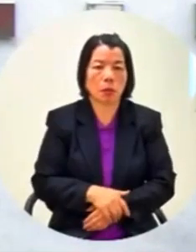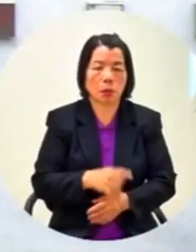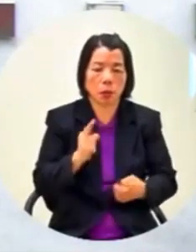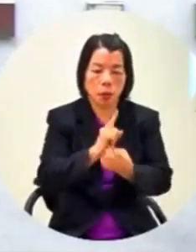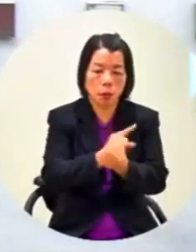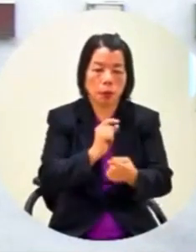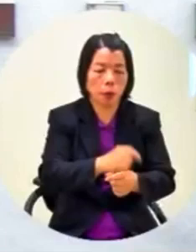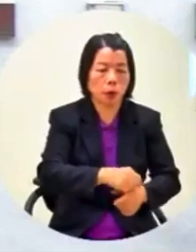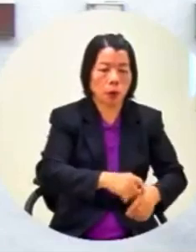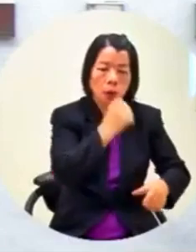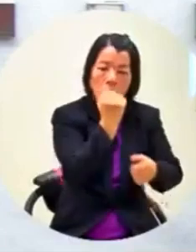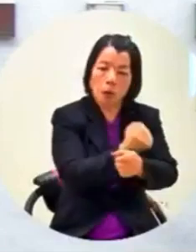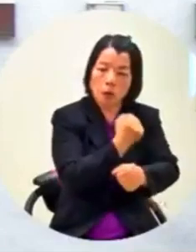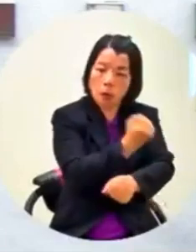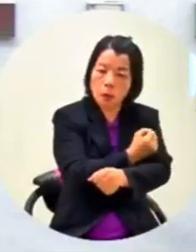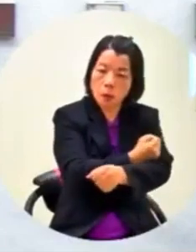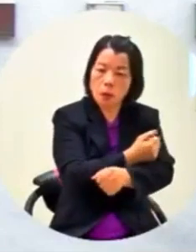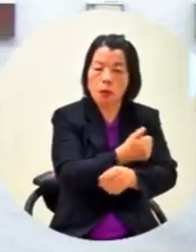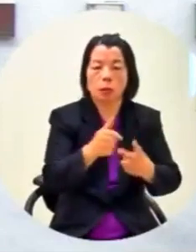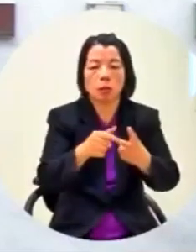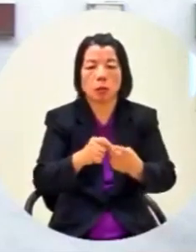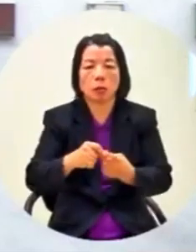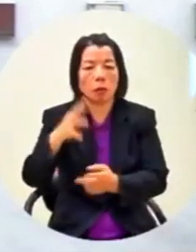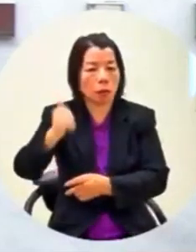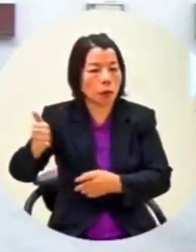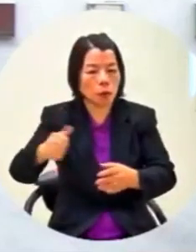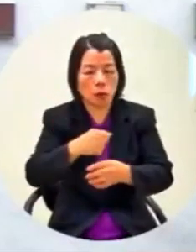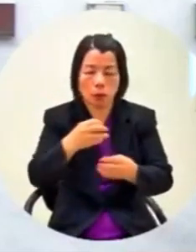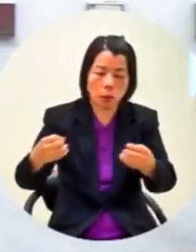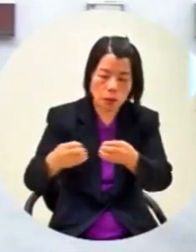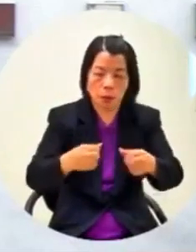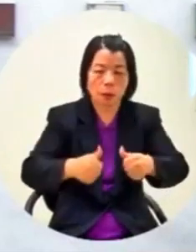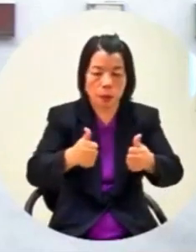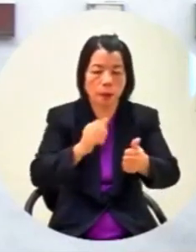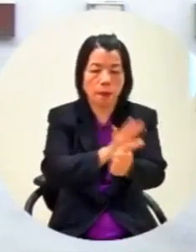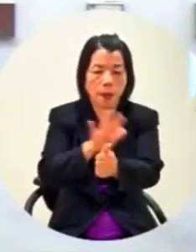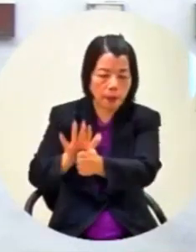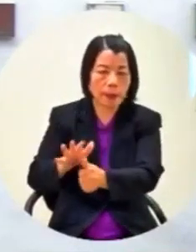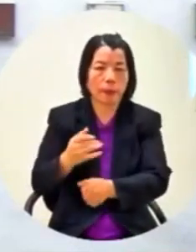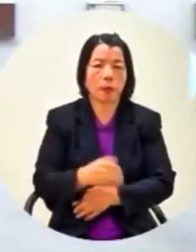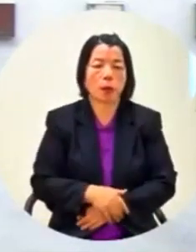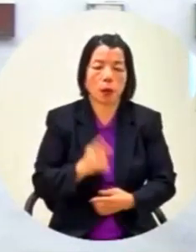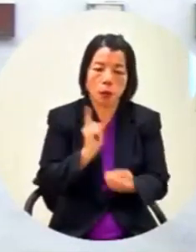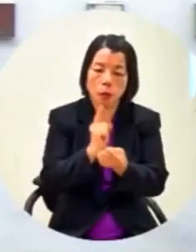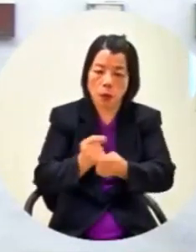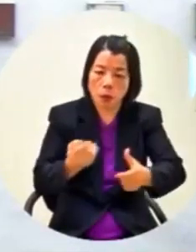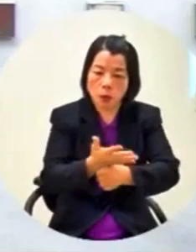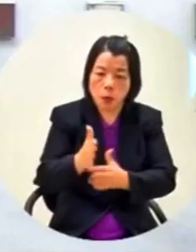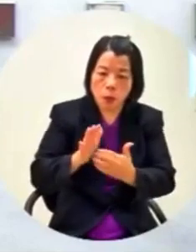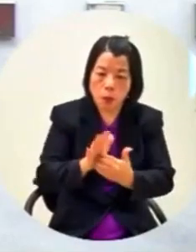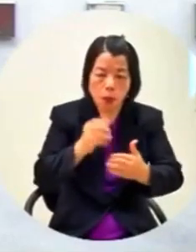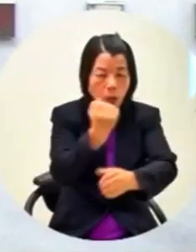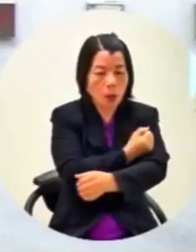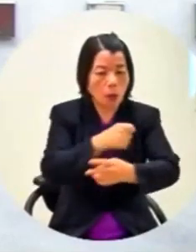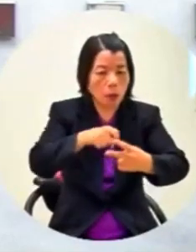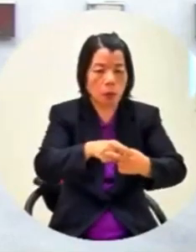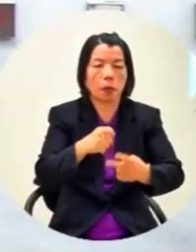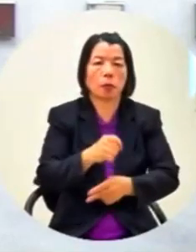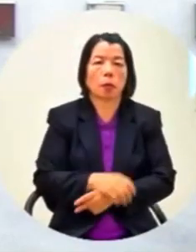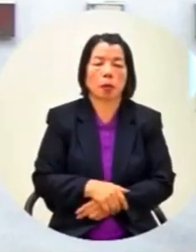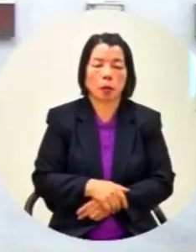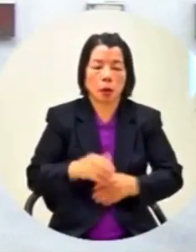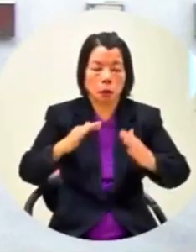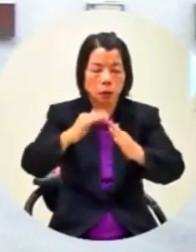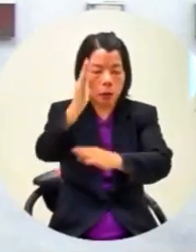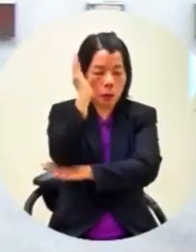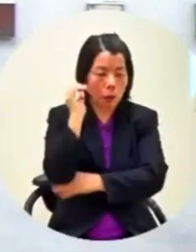方共度疫情的困难。为了协助受疫情影响的劳工，市府劳工局配合劳